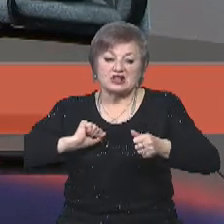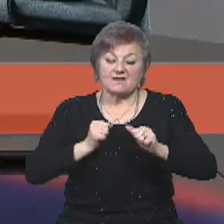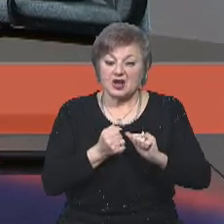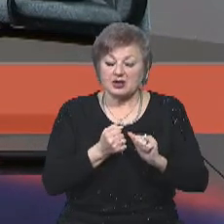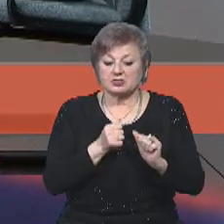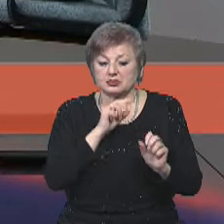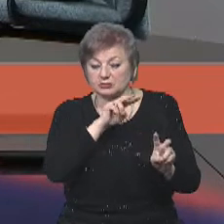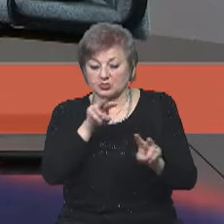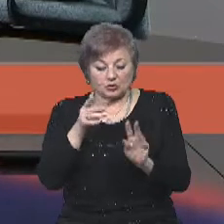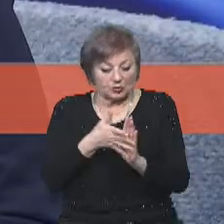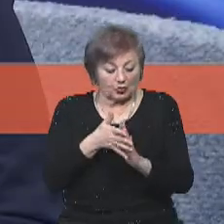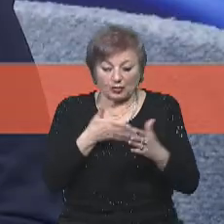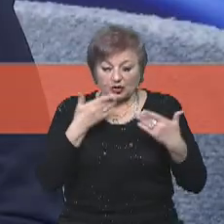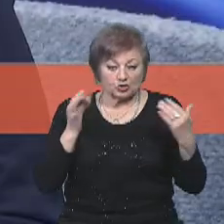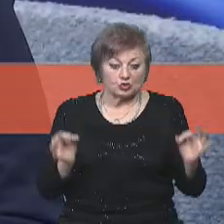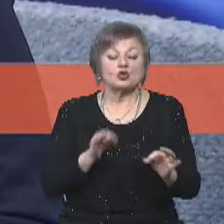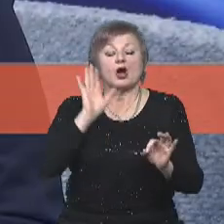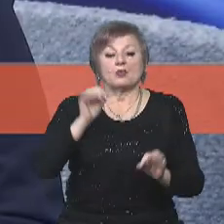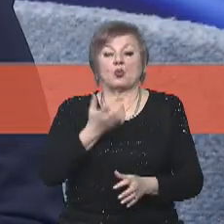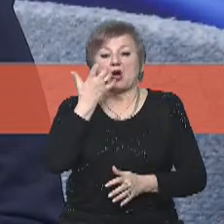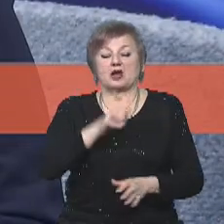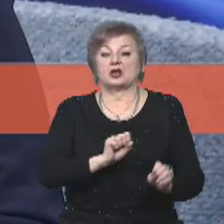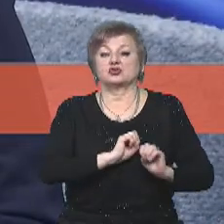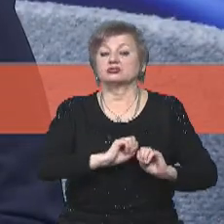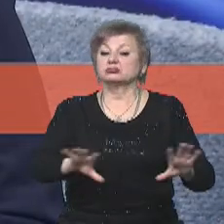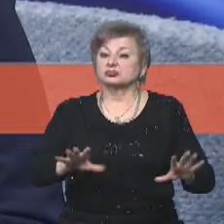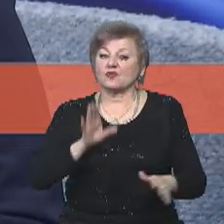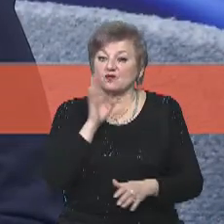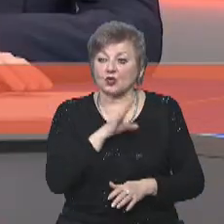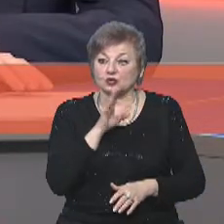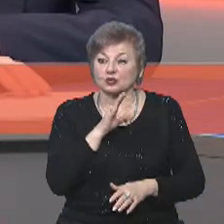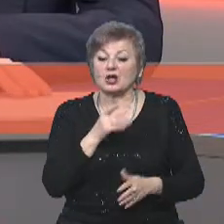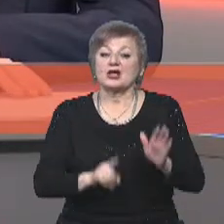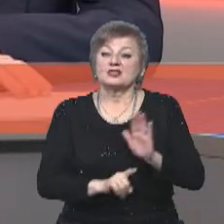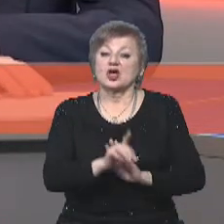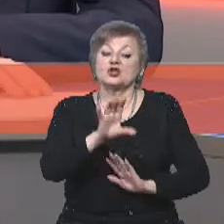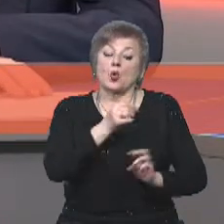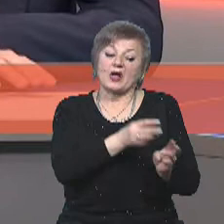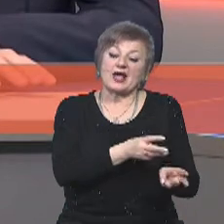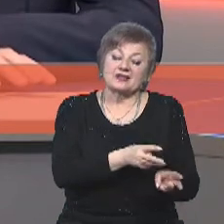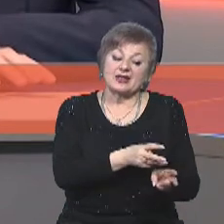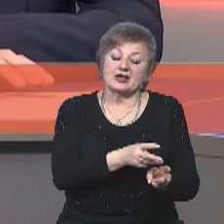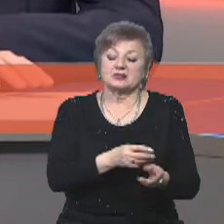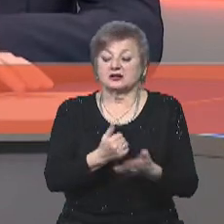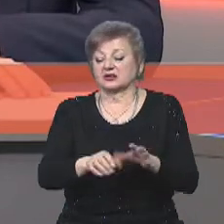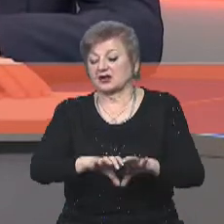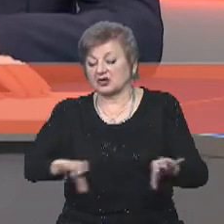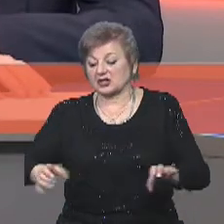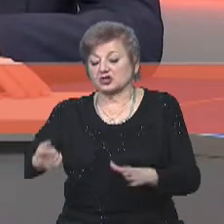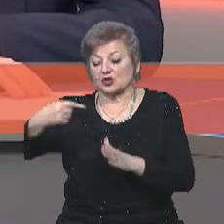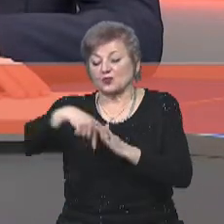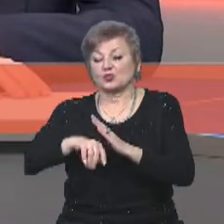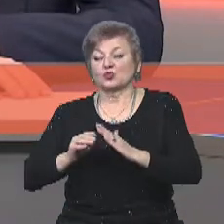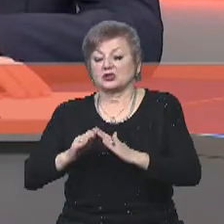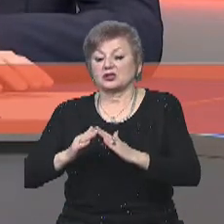проводилось городскими тепловыми сетями еще начиная с сентября месяца. Начиная от котельных, магистральных сетей, внутриквартальных, и